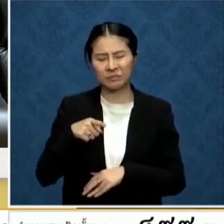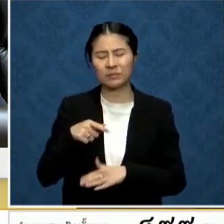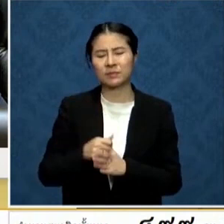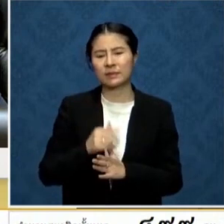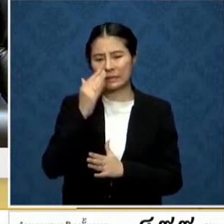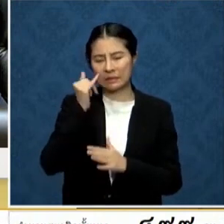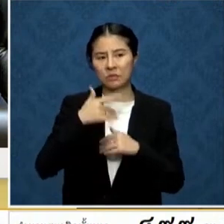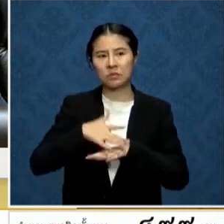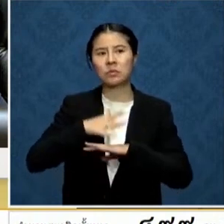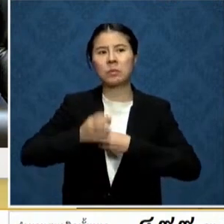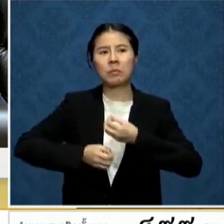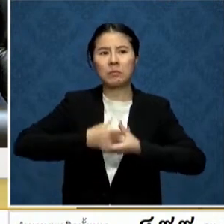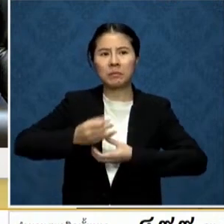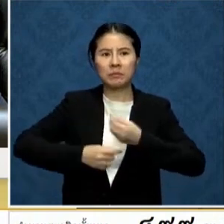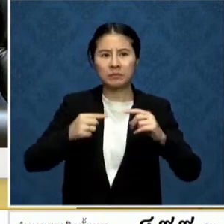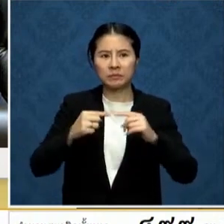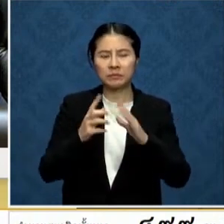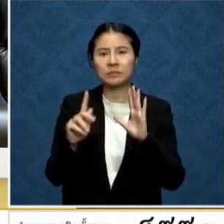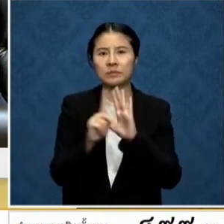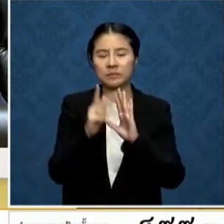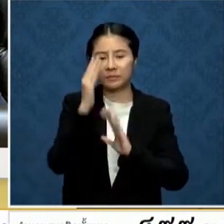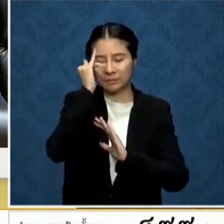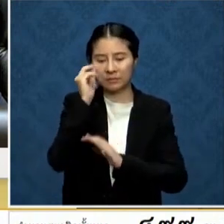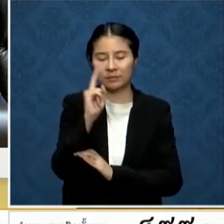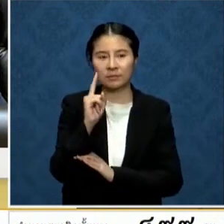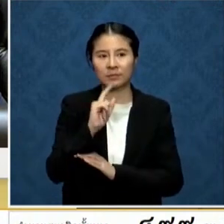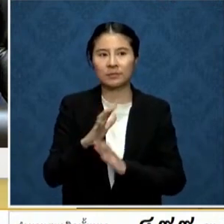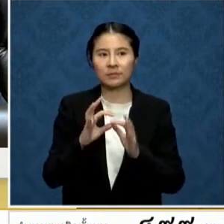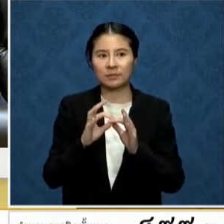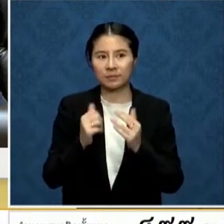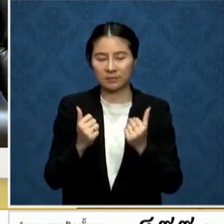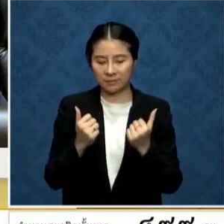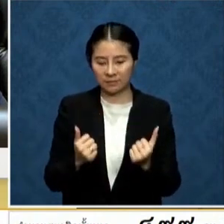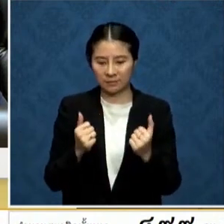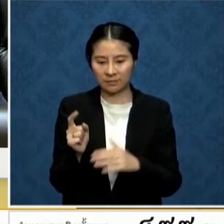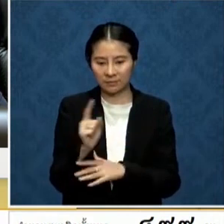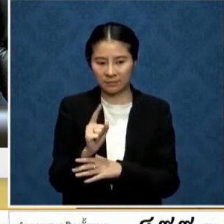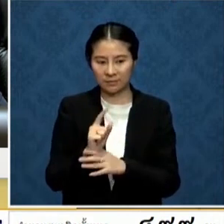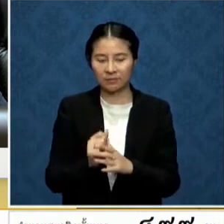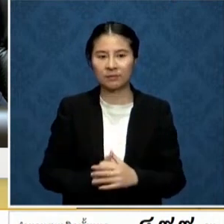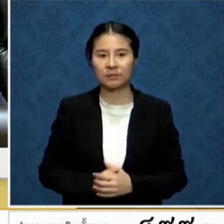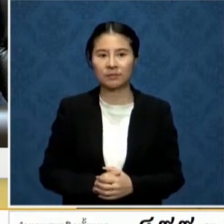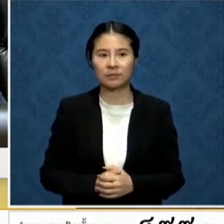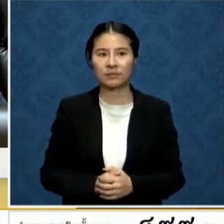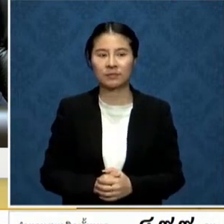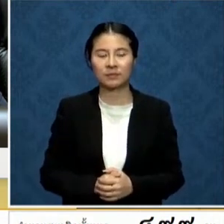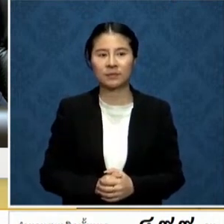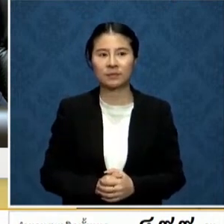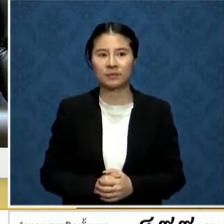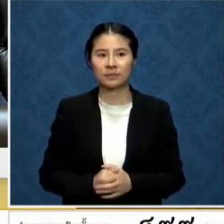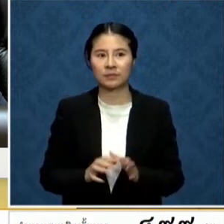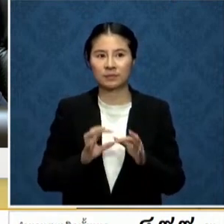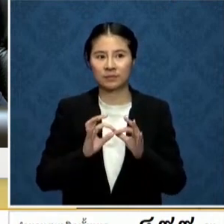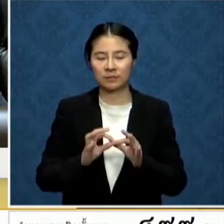ต้องร่วมอภิปรายเรื่องเกี่ยวกับข้อบังคับเท่าไหร่เพราะคิดว่าการยกระดับสภาแห่งนี้ให้มีประสิทธิภาพตอบโจทย์